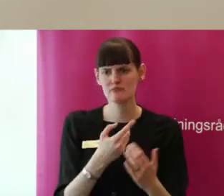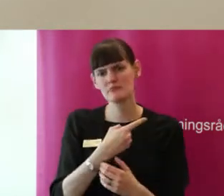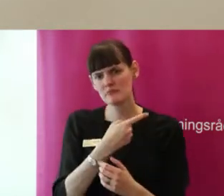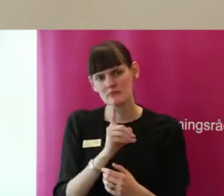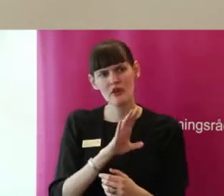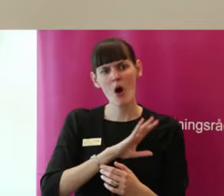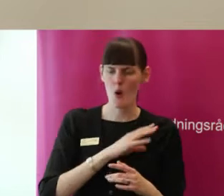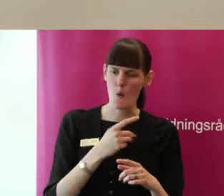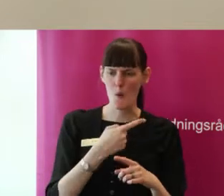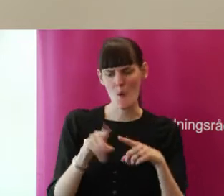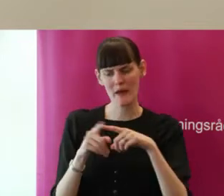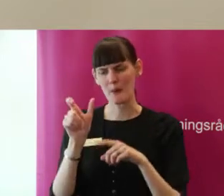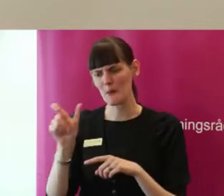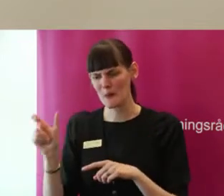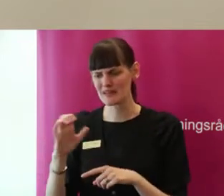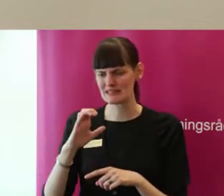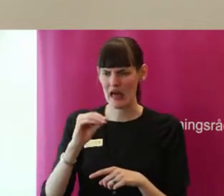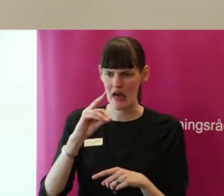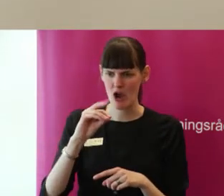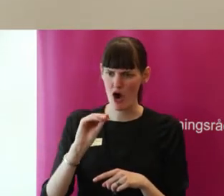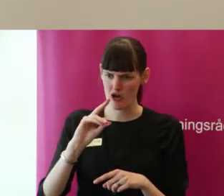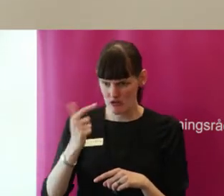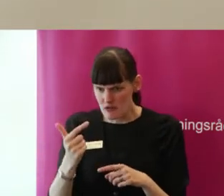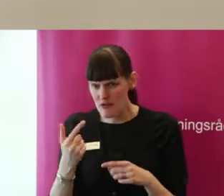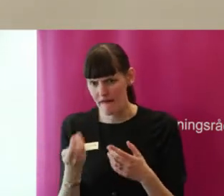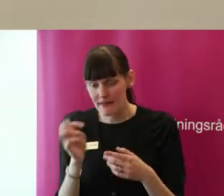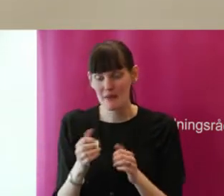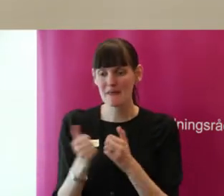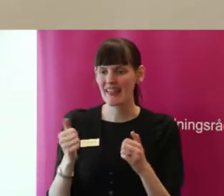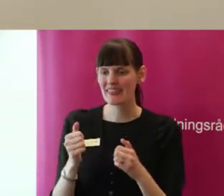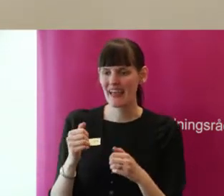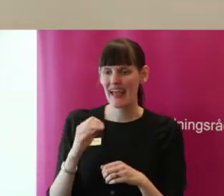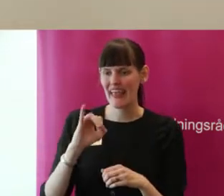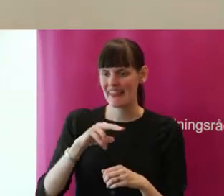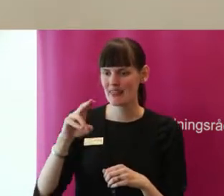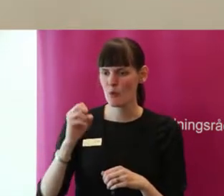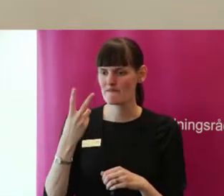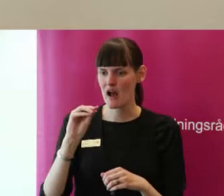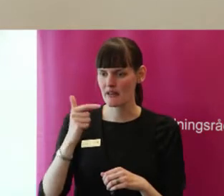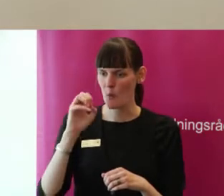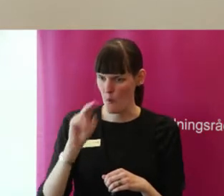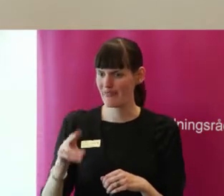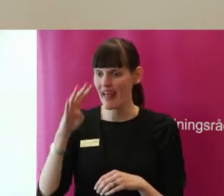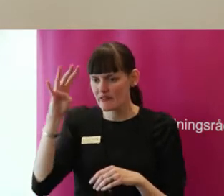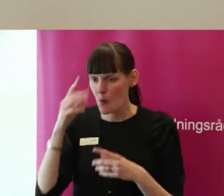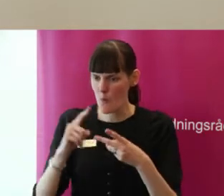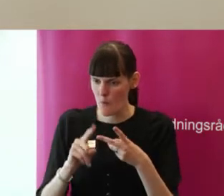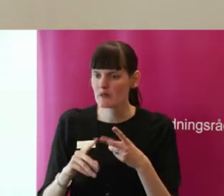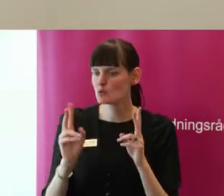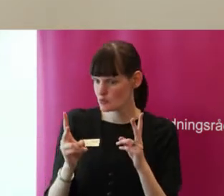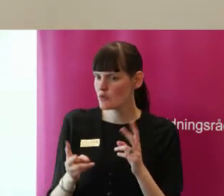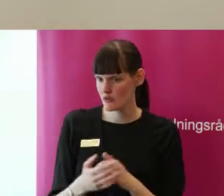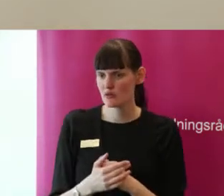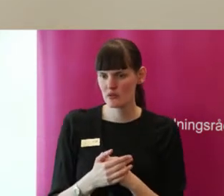ord för, särart och så vidare. Men det är också innovation som gör att, eller som bland annat tar